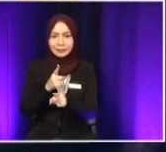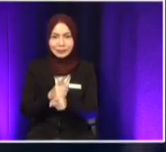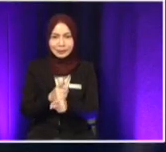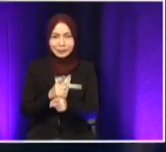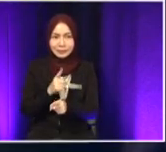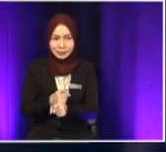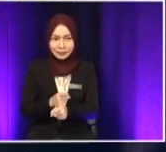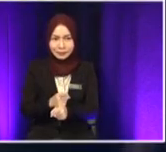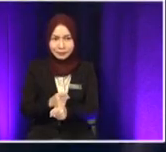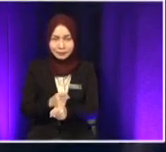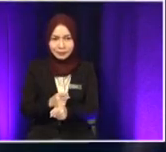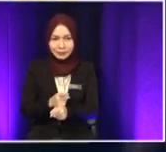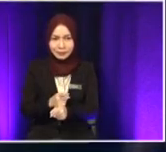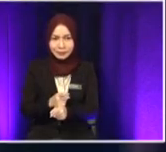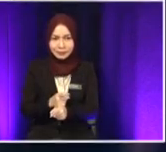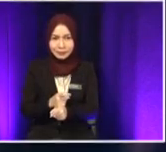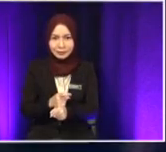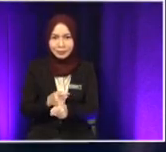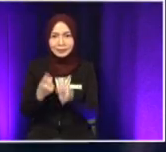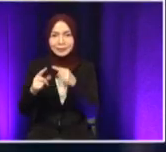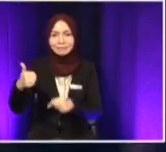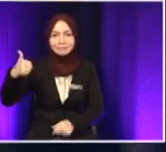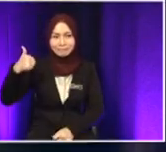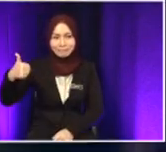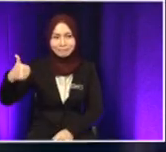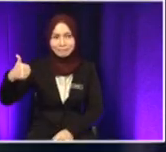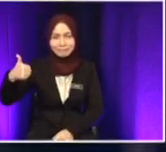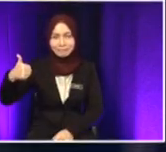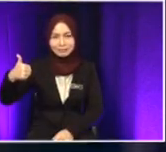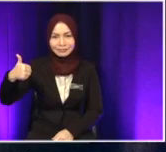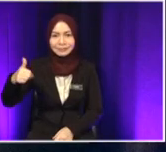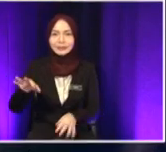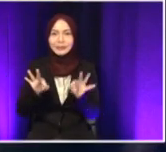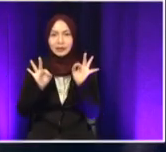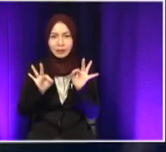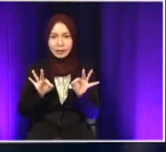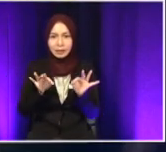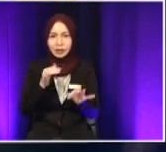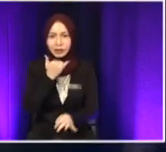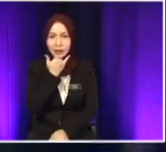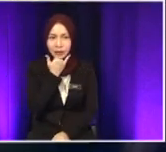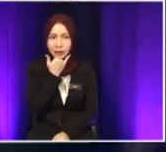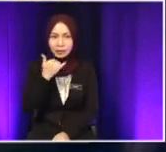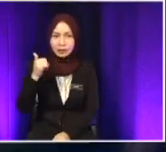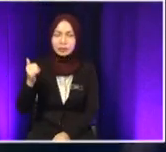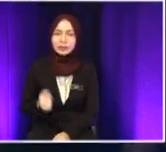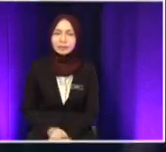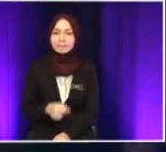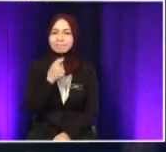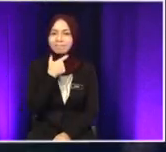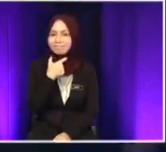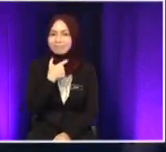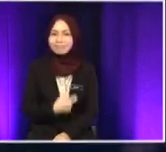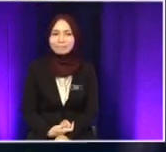Islam Aiman angkat ya kalau yang tak betul nah gitu